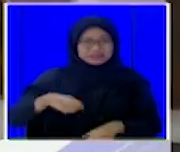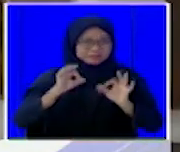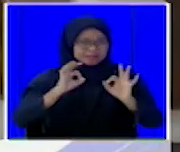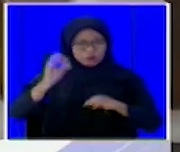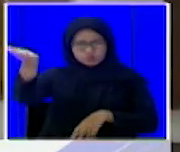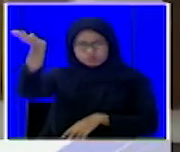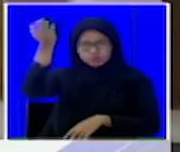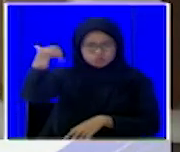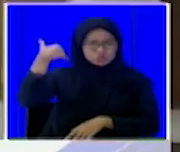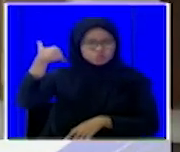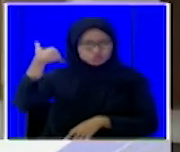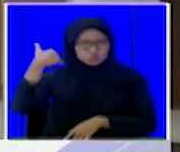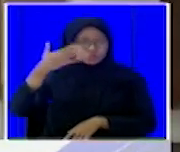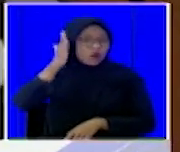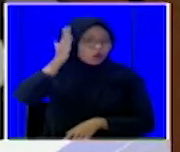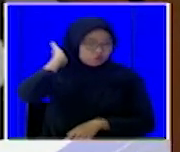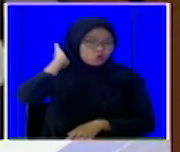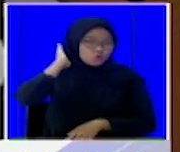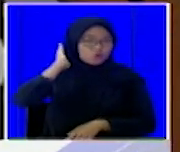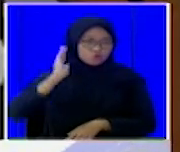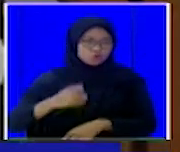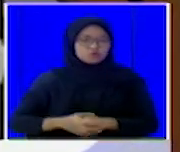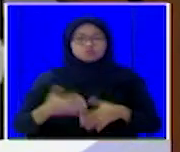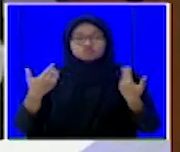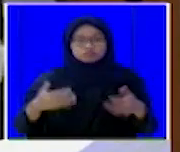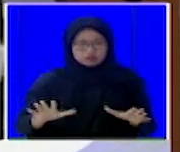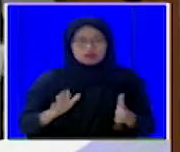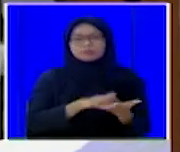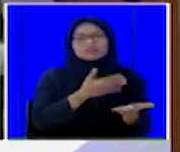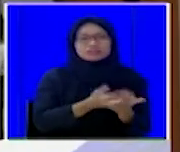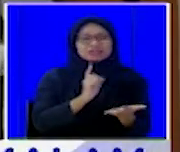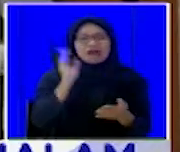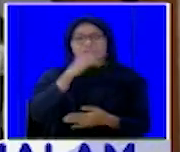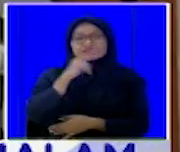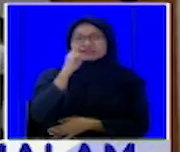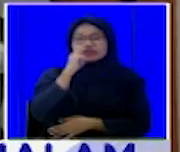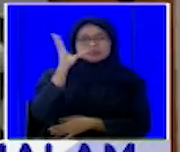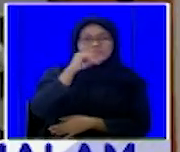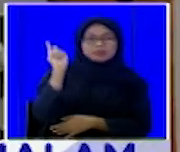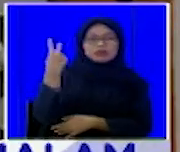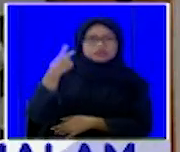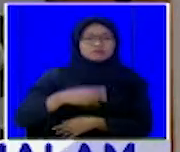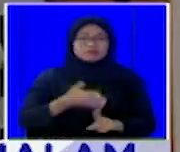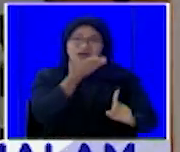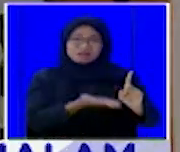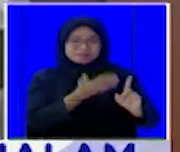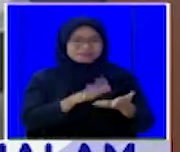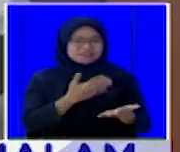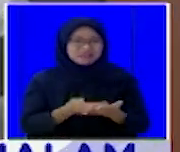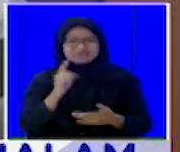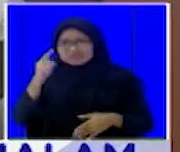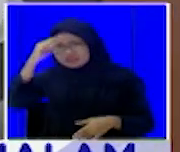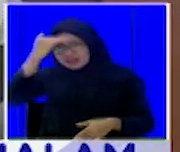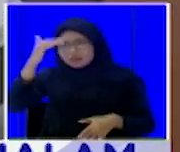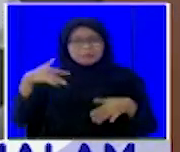Harmoko meninggal di rumah sakit pusat Angkatan Darat Gatot Soebroto Senin malam belum diketahui pasti penyakit yang diderita politikus senior